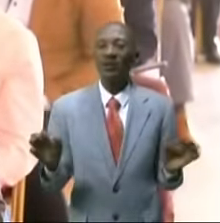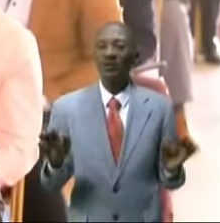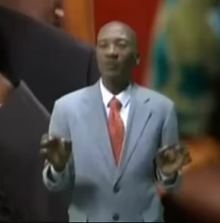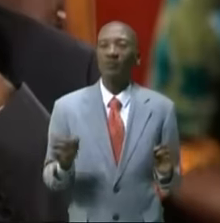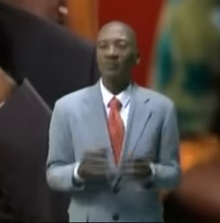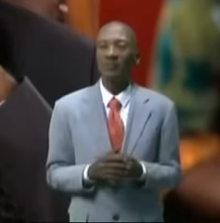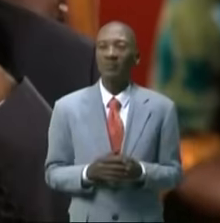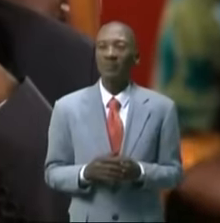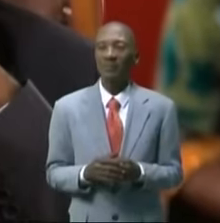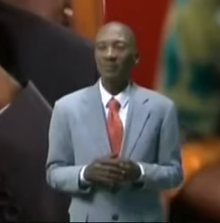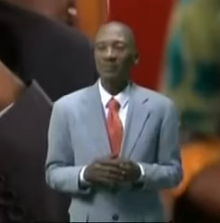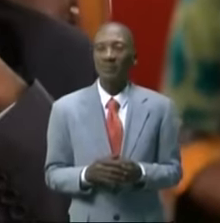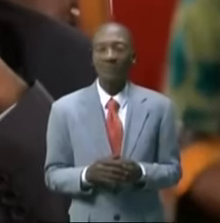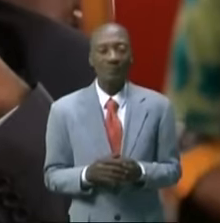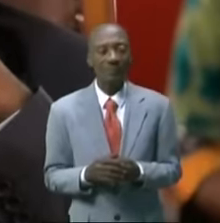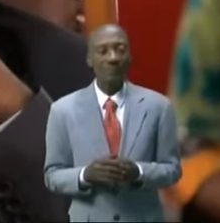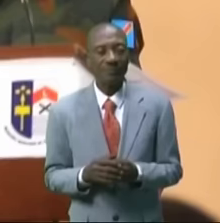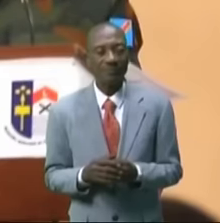Et sans sécurité,